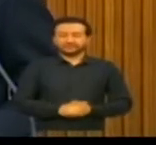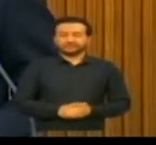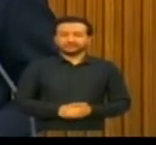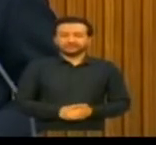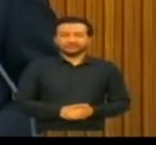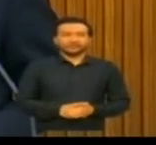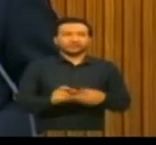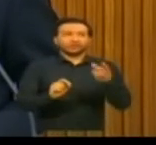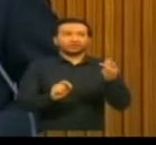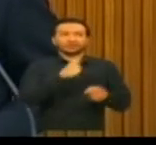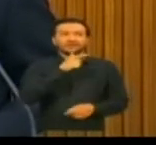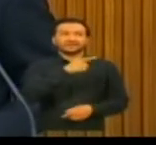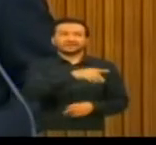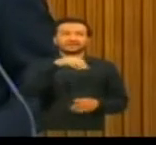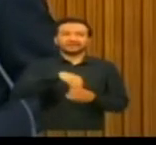Özgür Bey de dahil.